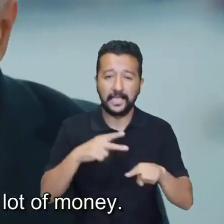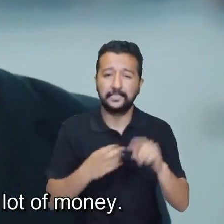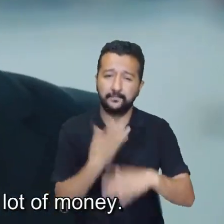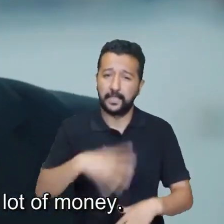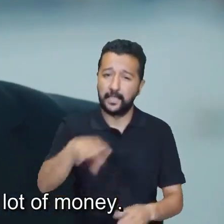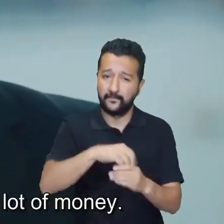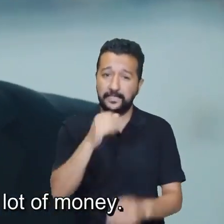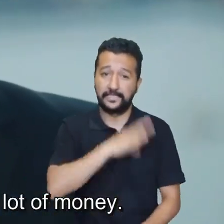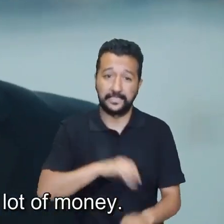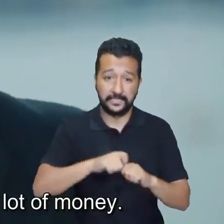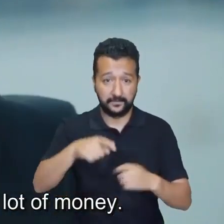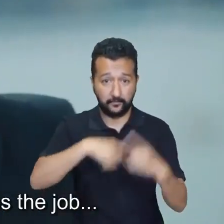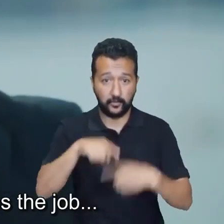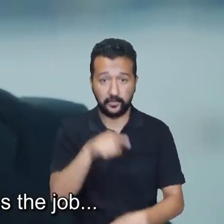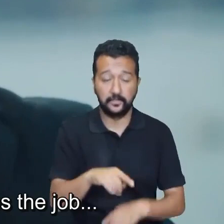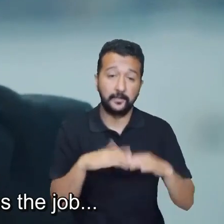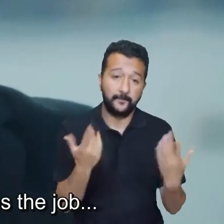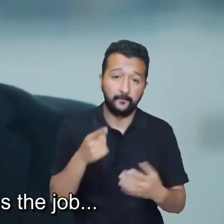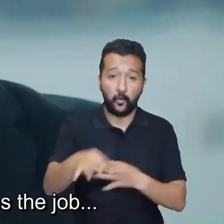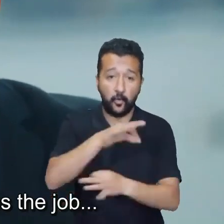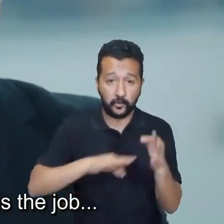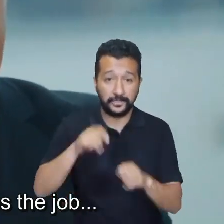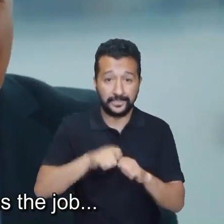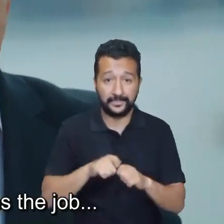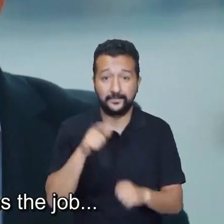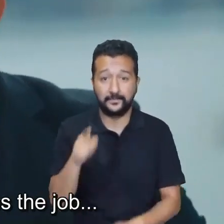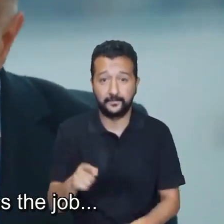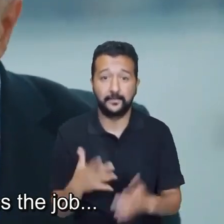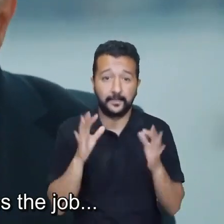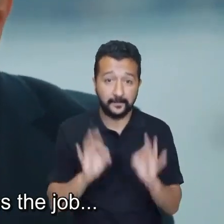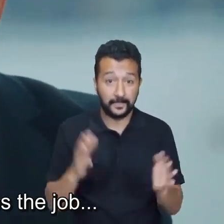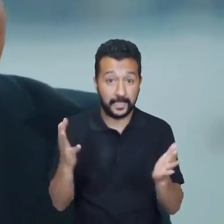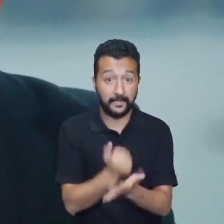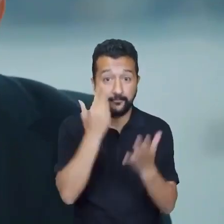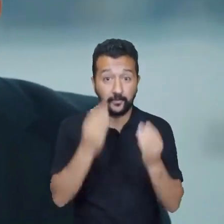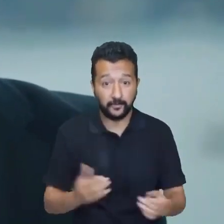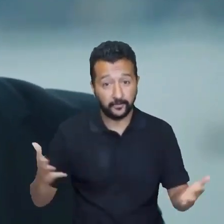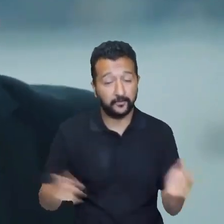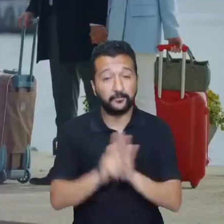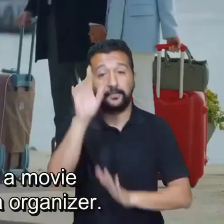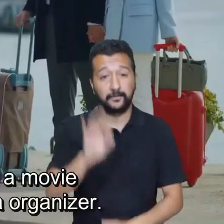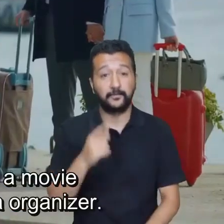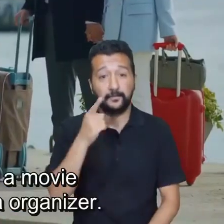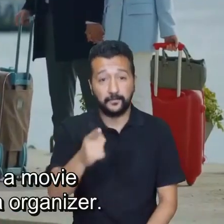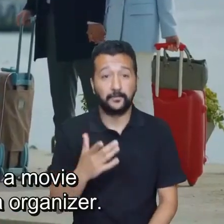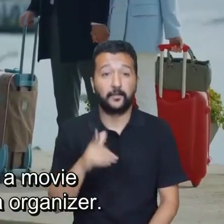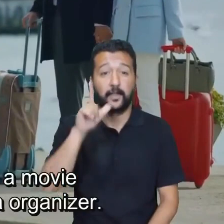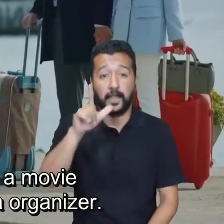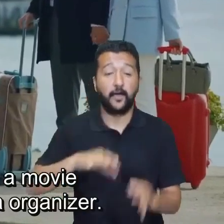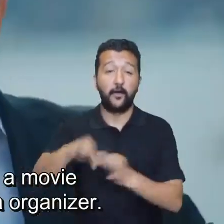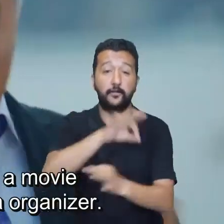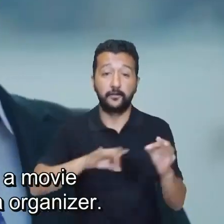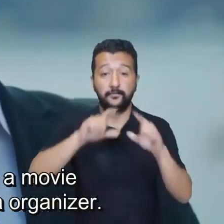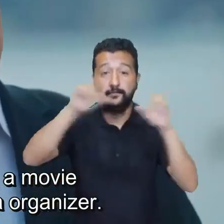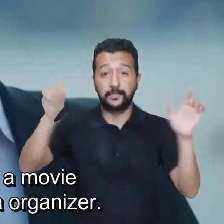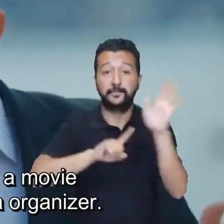hepsi var yani. Çok para getiren şeyler bunlar. Yani bu organizasyon işi bir tutarsa yırttık biz var. Le organizatör diye